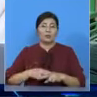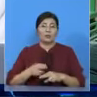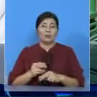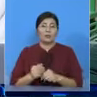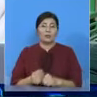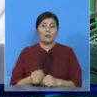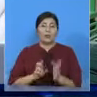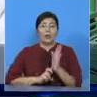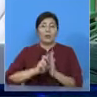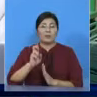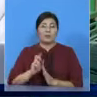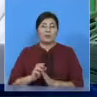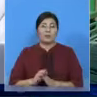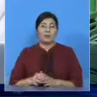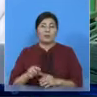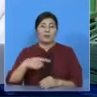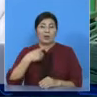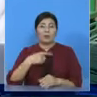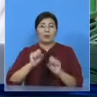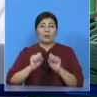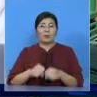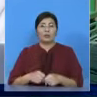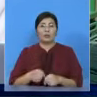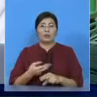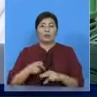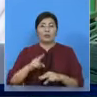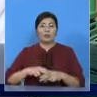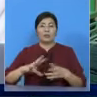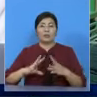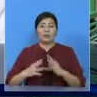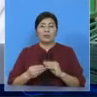енді бастамасы деп айтсақ болады. Сондықтан жалпы